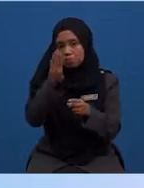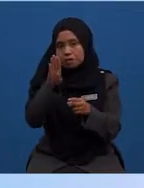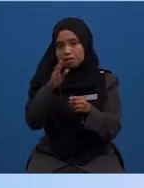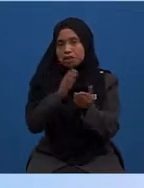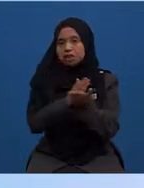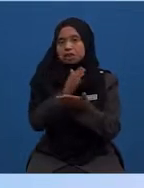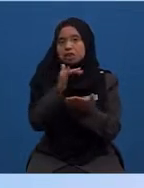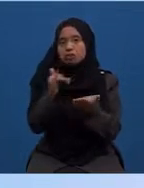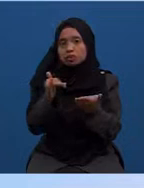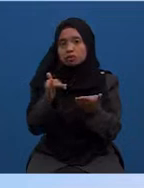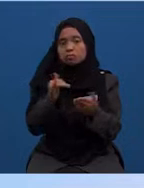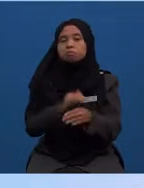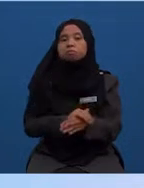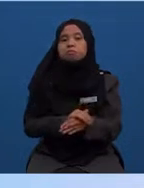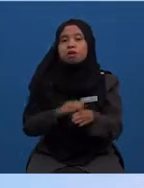Seterusnya,